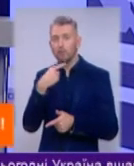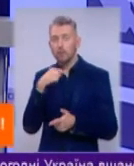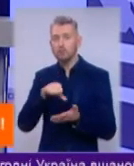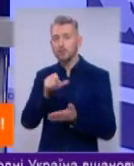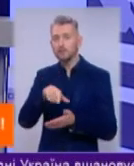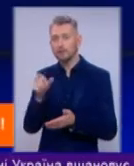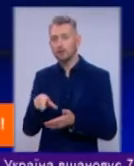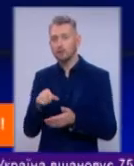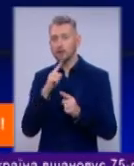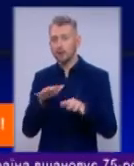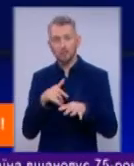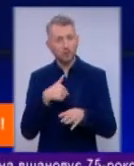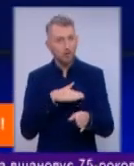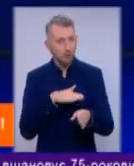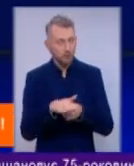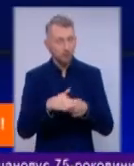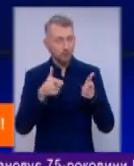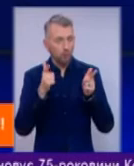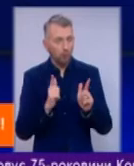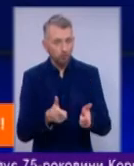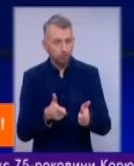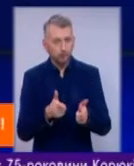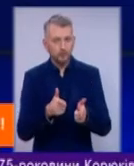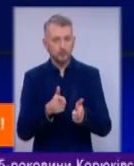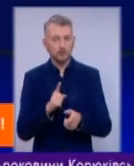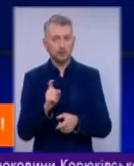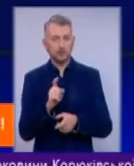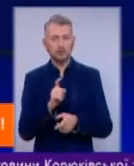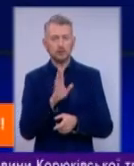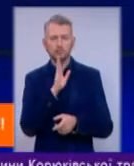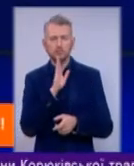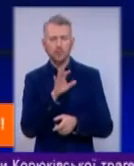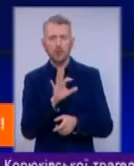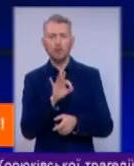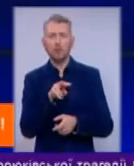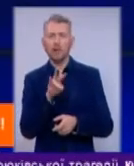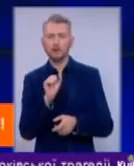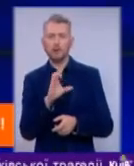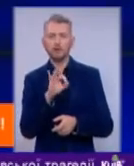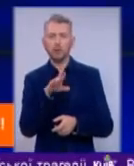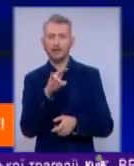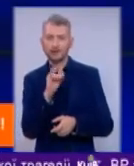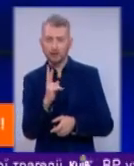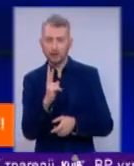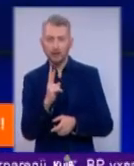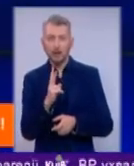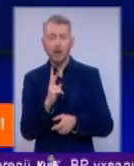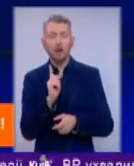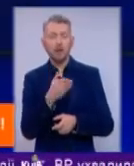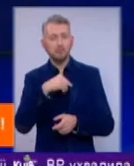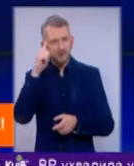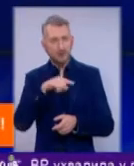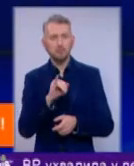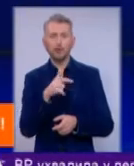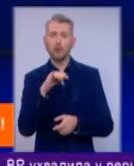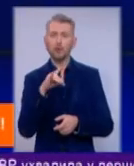парламенту? Я повністю погоджуюсь з Оленою Сотник. І в той же самий час ми знаємо, що Ігор Луценко